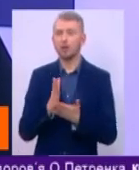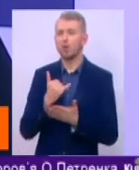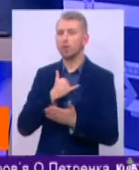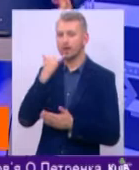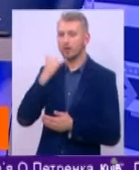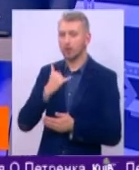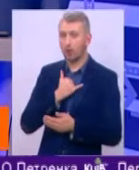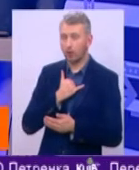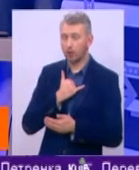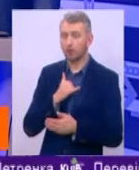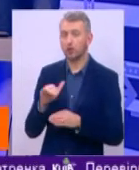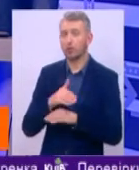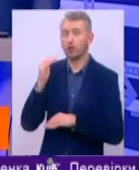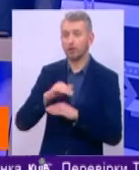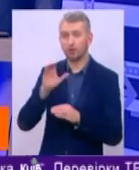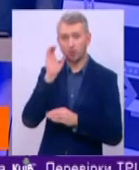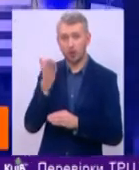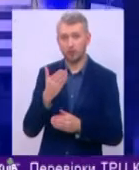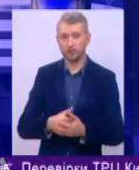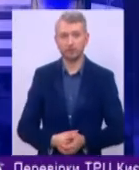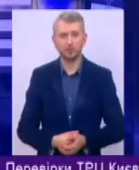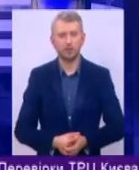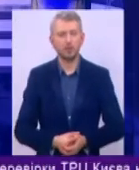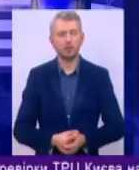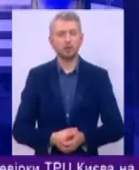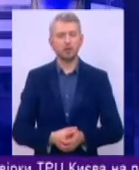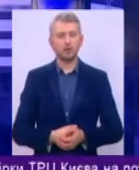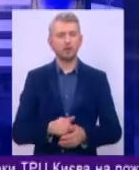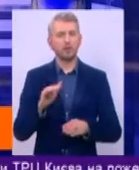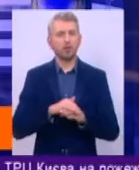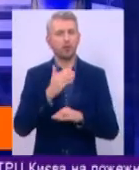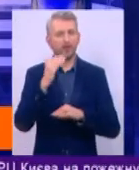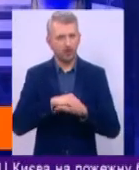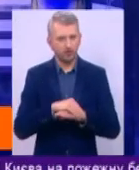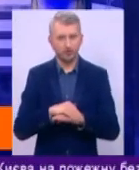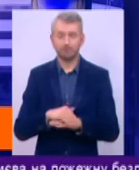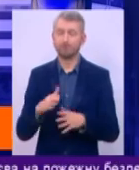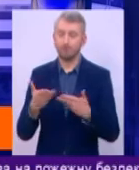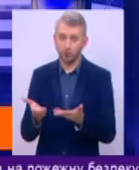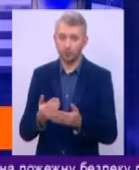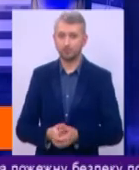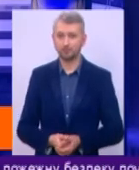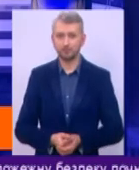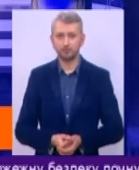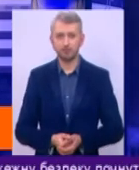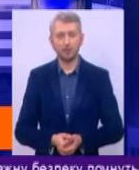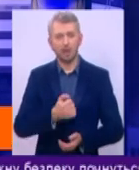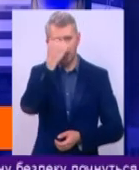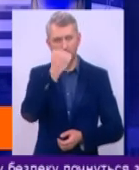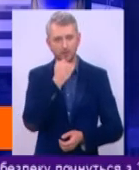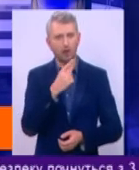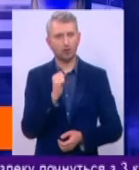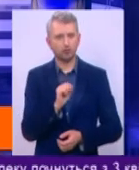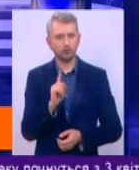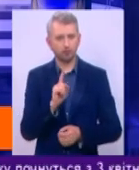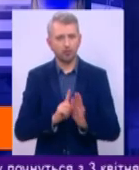телефонный дзвіночок. Да, доброго вечора, слухаємо вас уважно. Добрий вечір. Прошу, будь ласка. Дякую, що